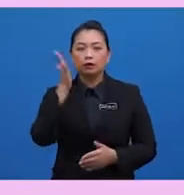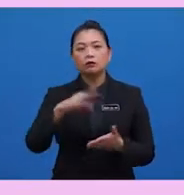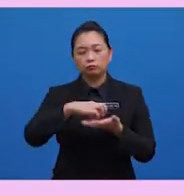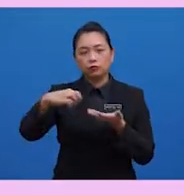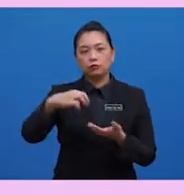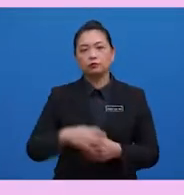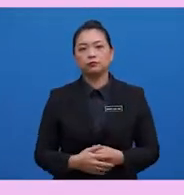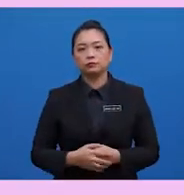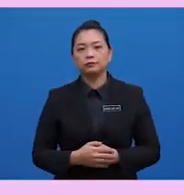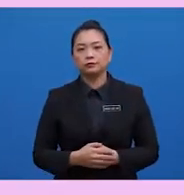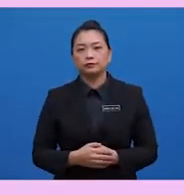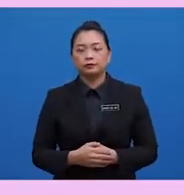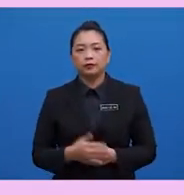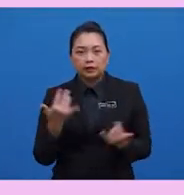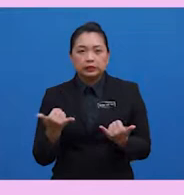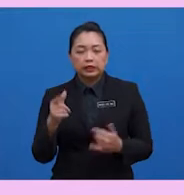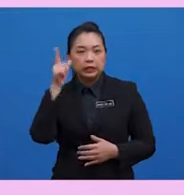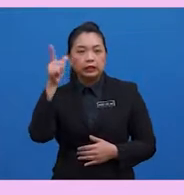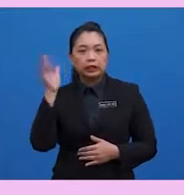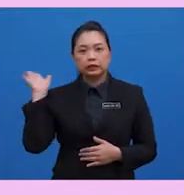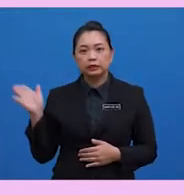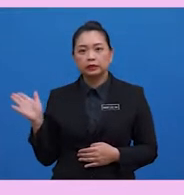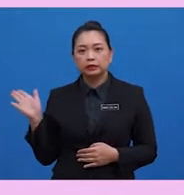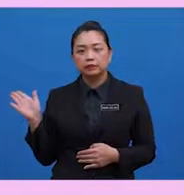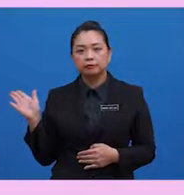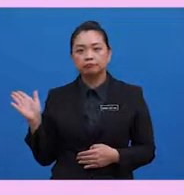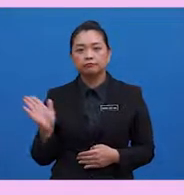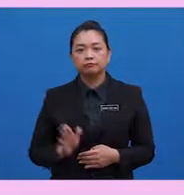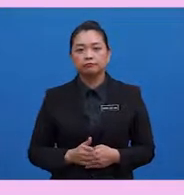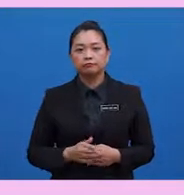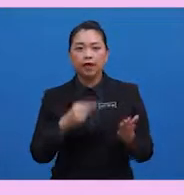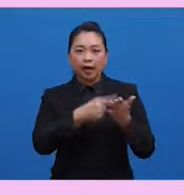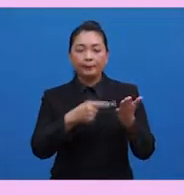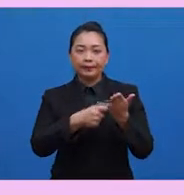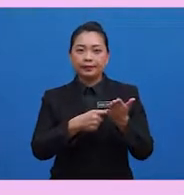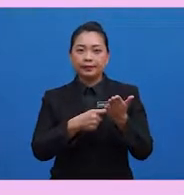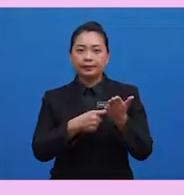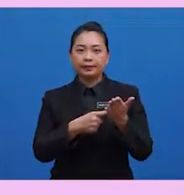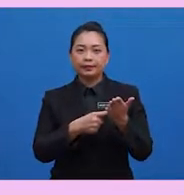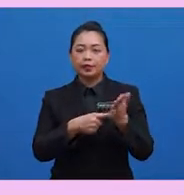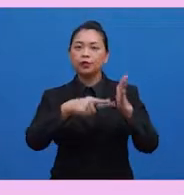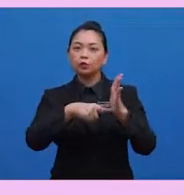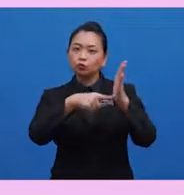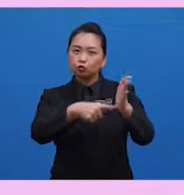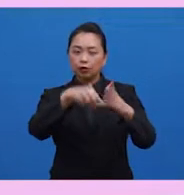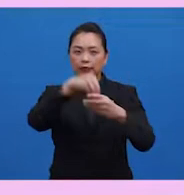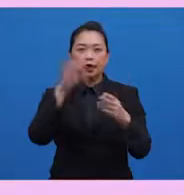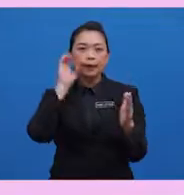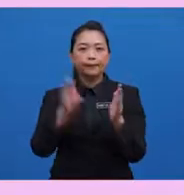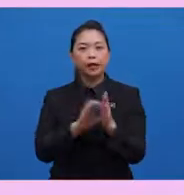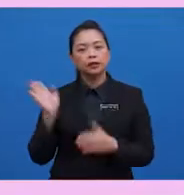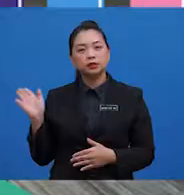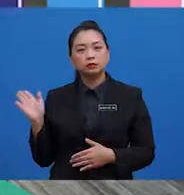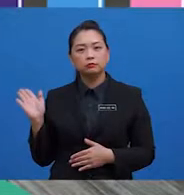musnah. Mari kita lihat gambar yang seterusnya. Apakah fenomena yang ditunjukkan di dalam gambar